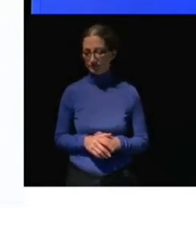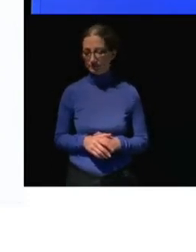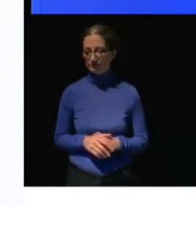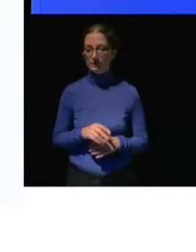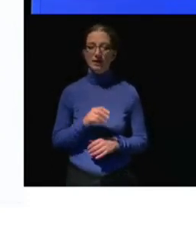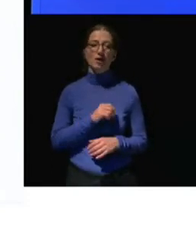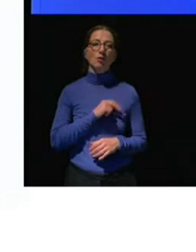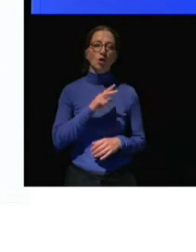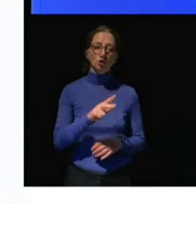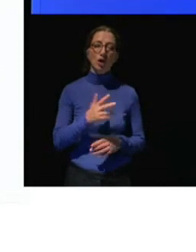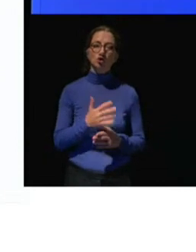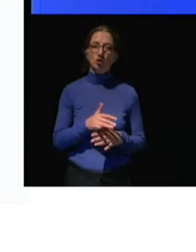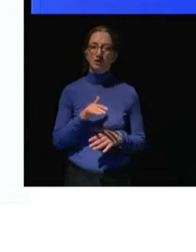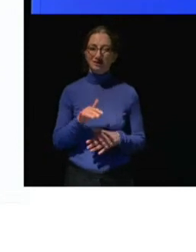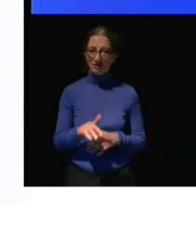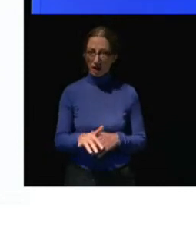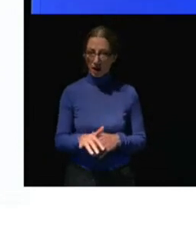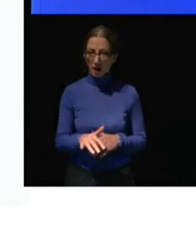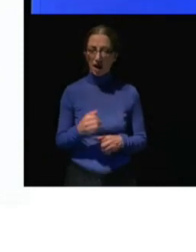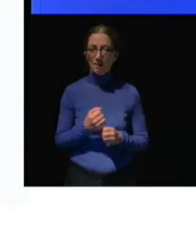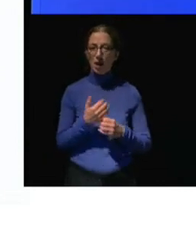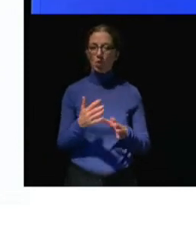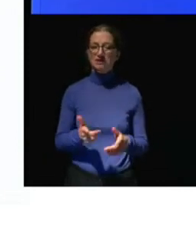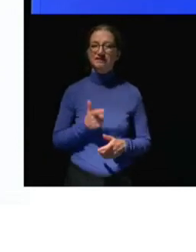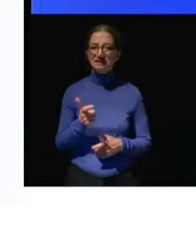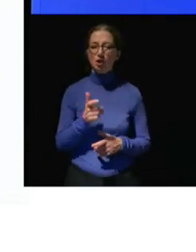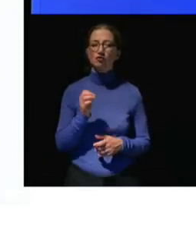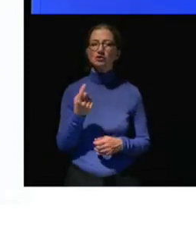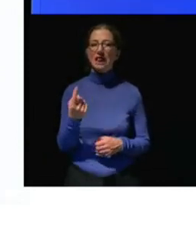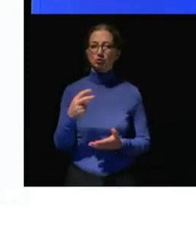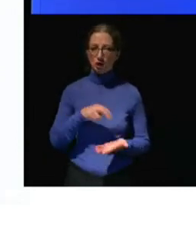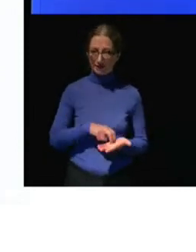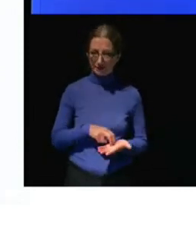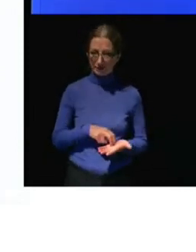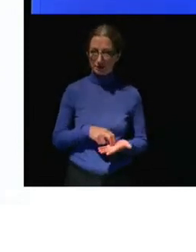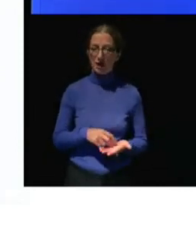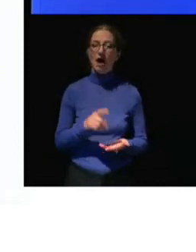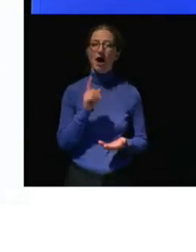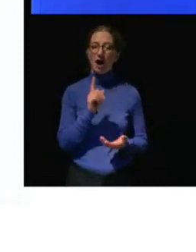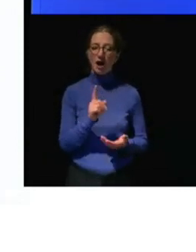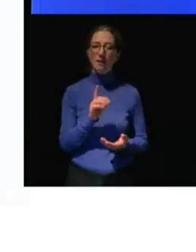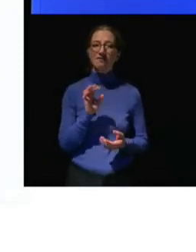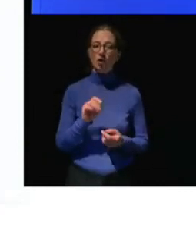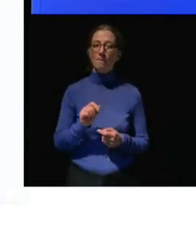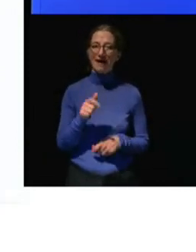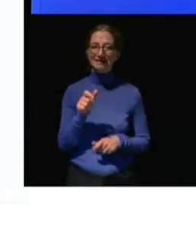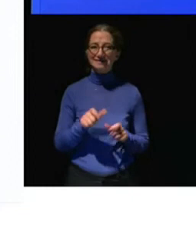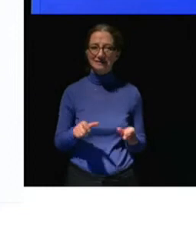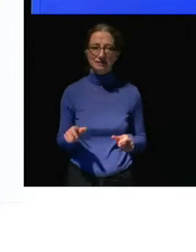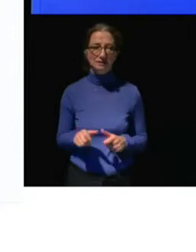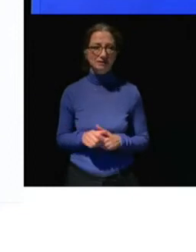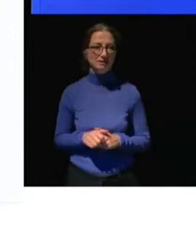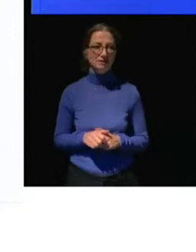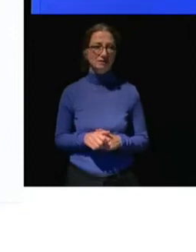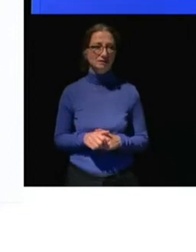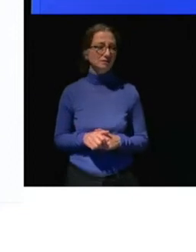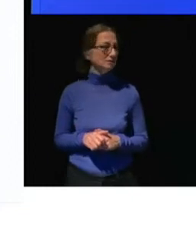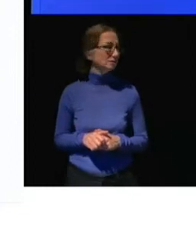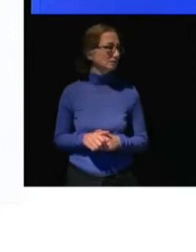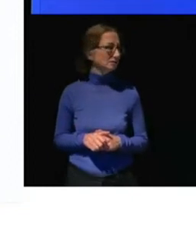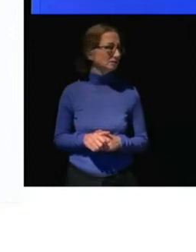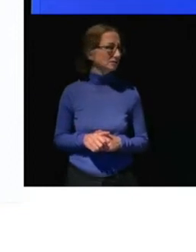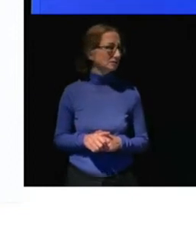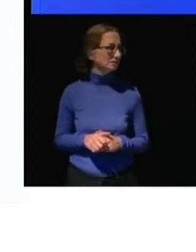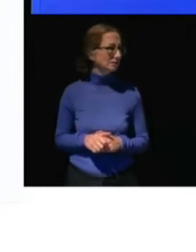In Portugal gab es bereits eine Arbeitslosenversicherung, auch für Selbstständige, die aber für die meisten nicht wirklich eine